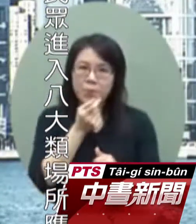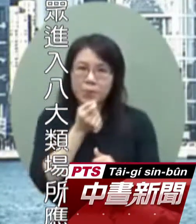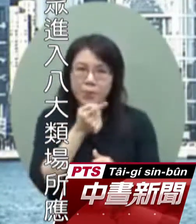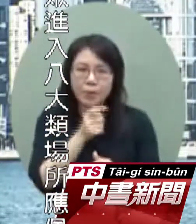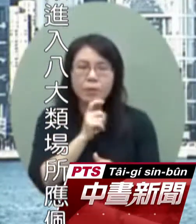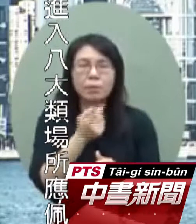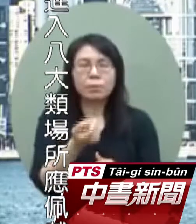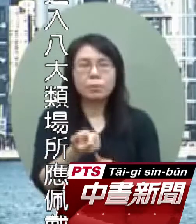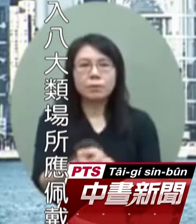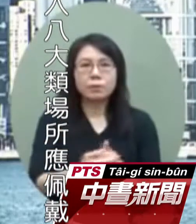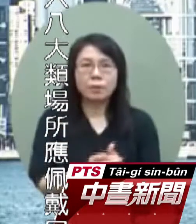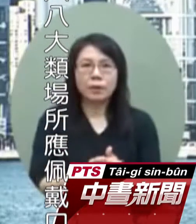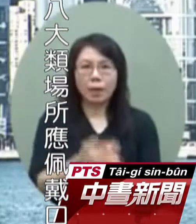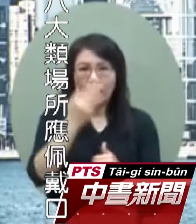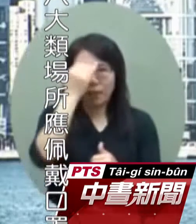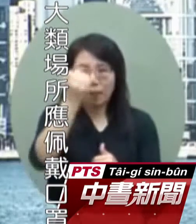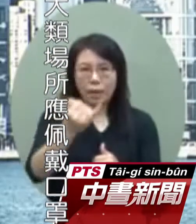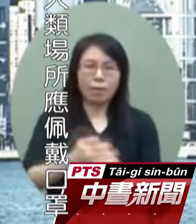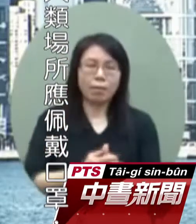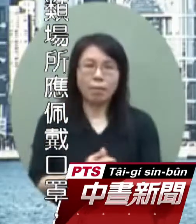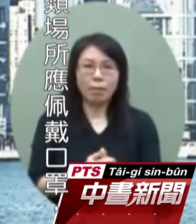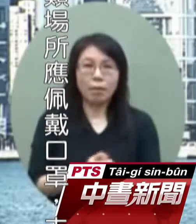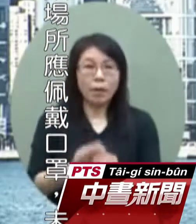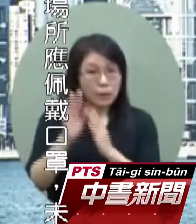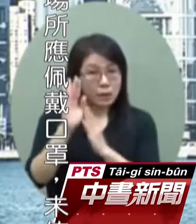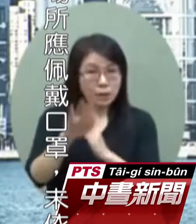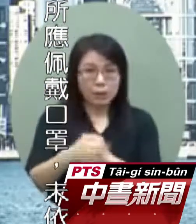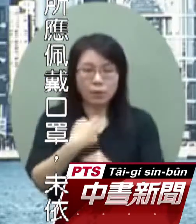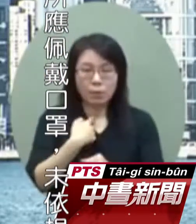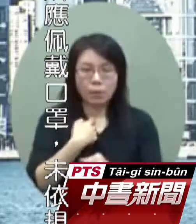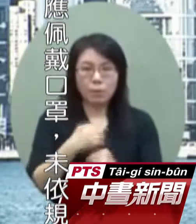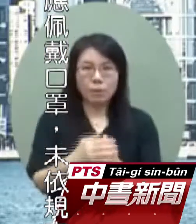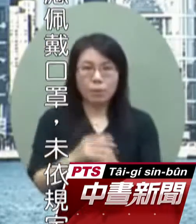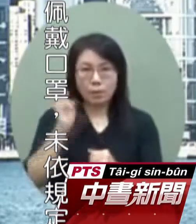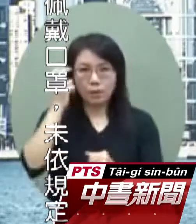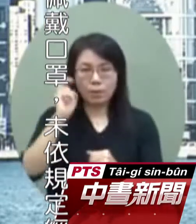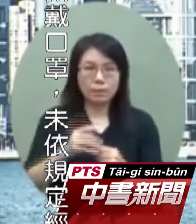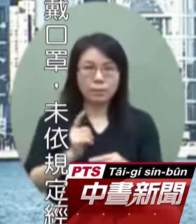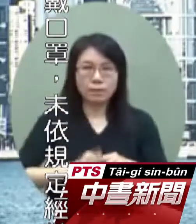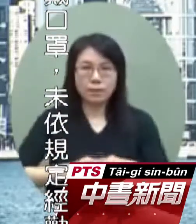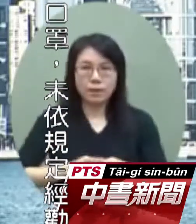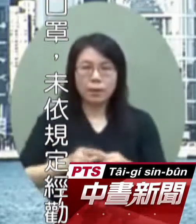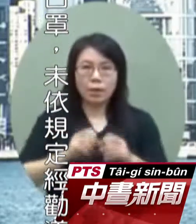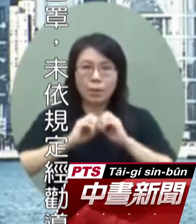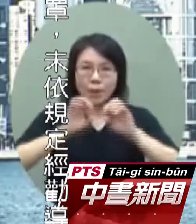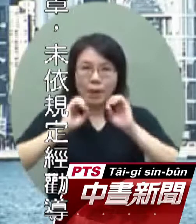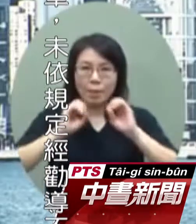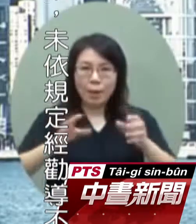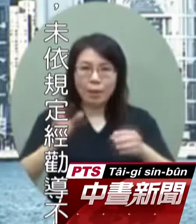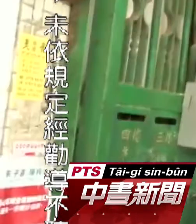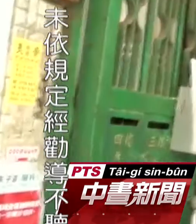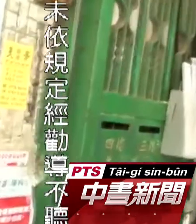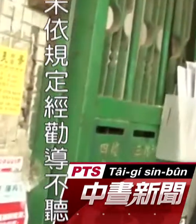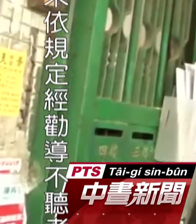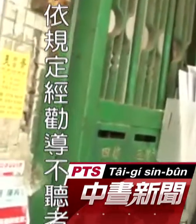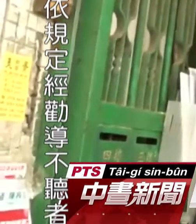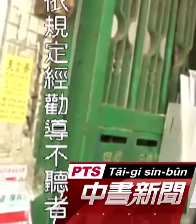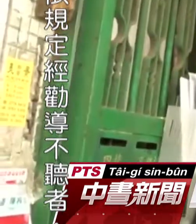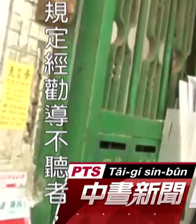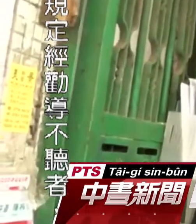是有少少不幸啦，所以往後呢我們會是考慮這個公佈的消息的時間。